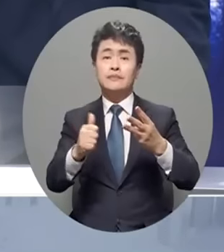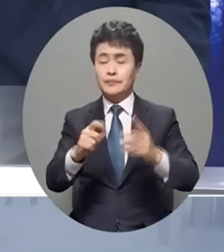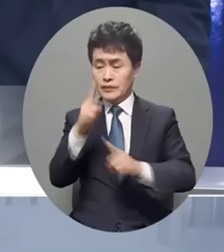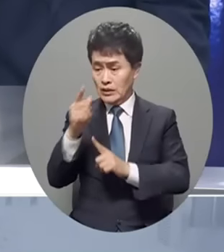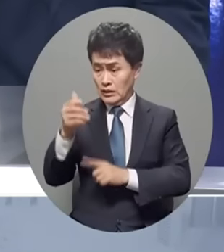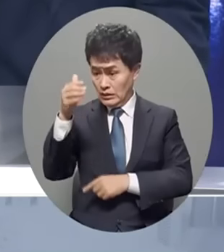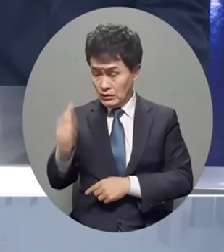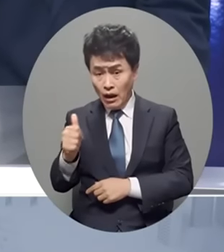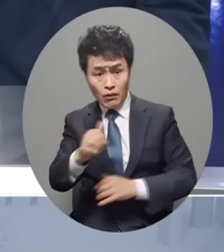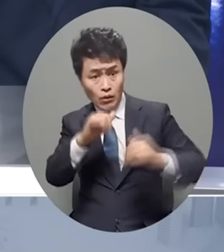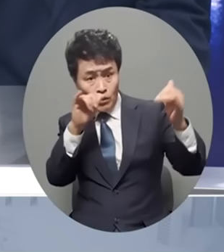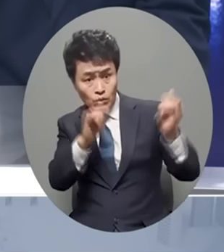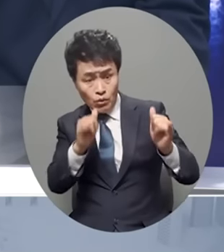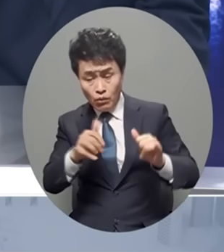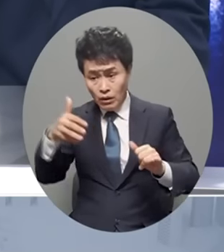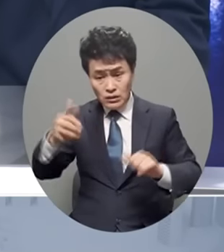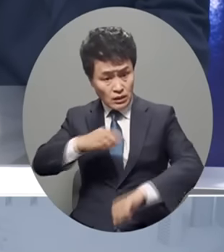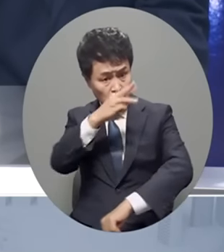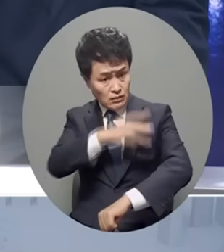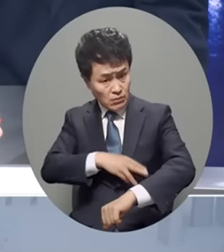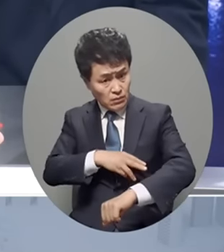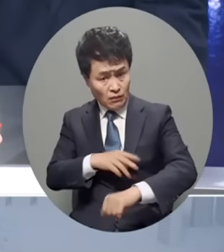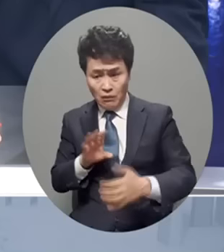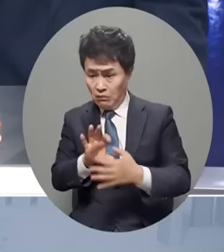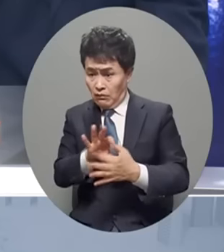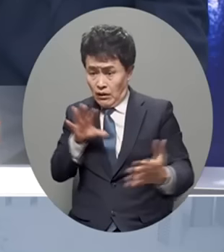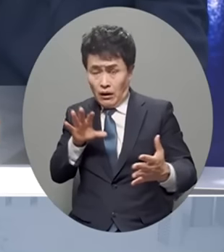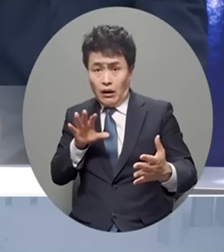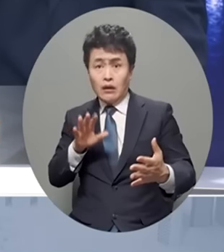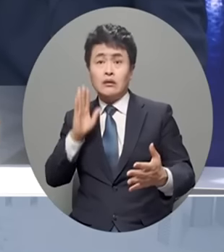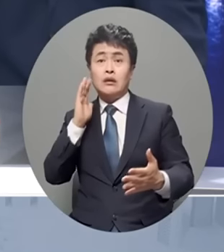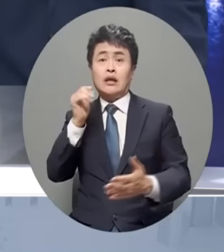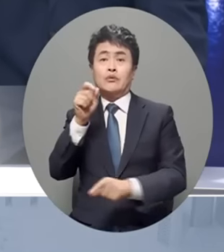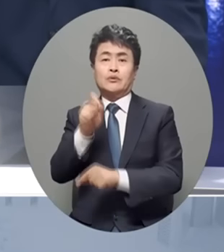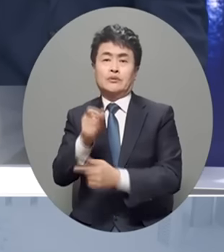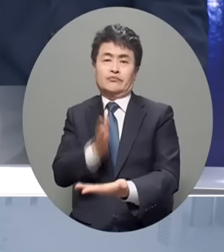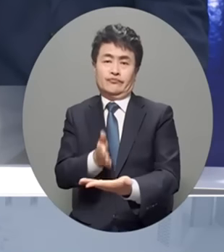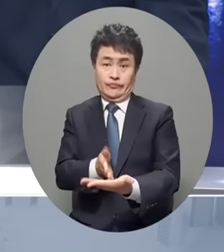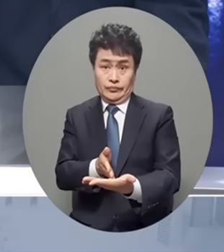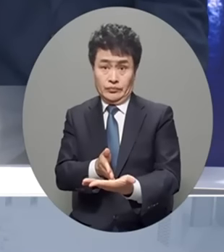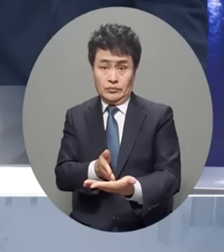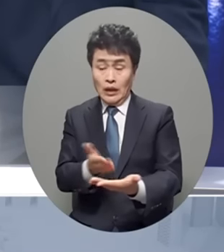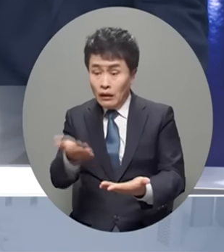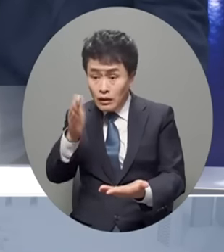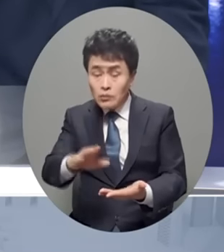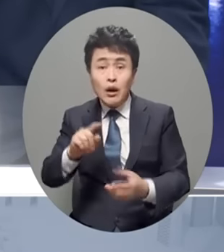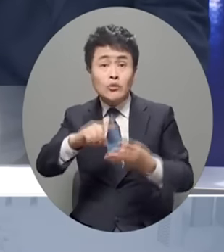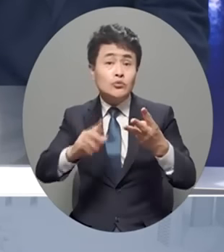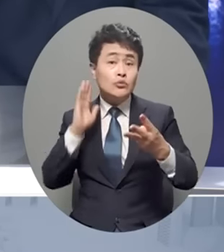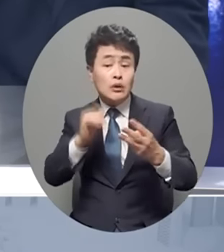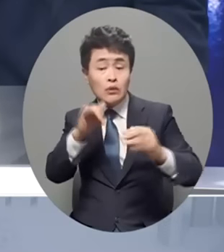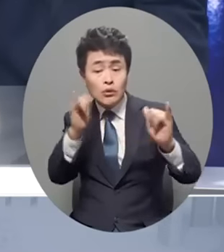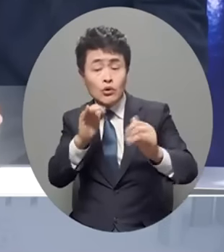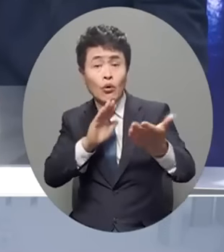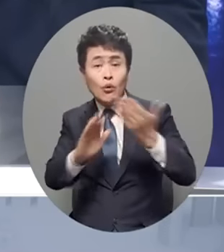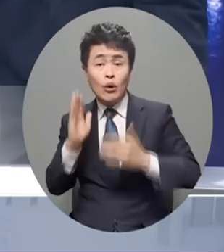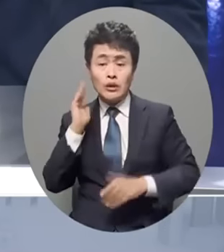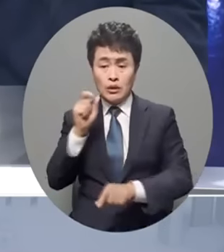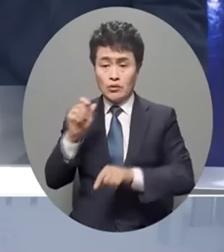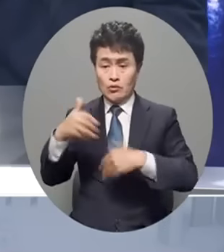통화가 최상병 건이 아니라고 대통령실이 주장하고 있는 겁니다. 하지만 윤 대통령의 전화 이후